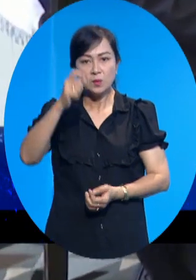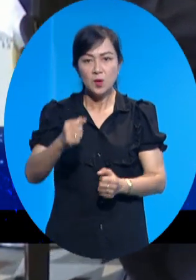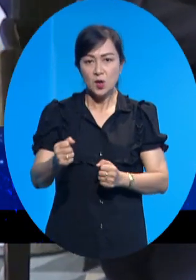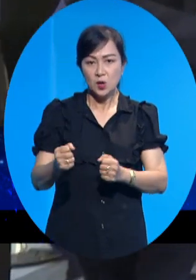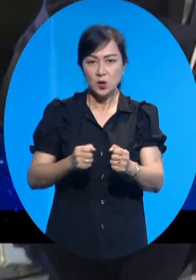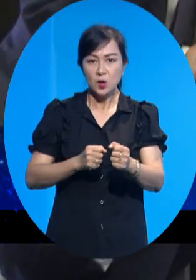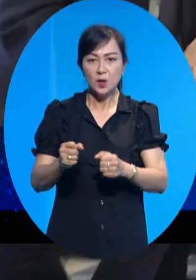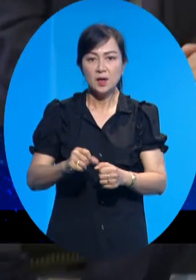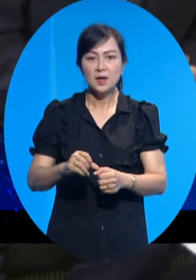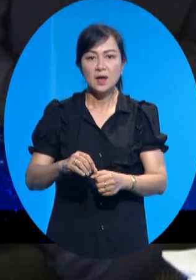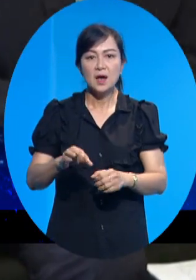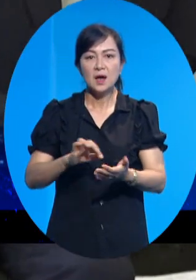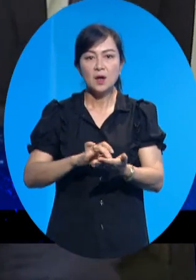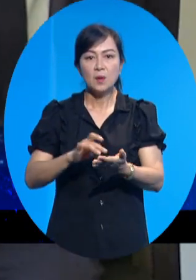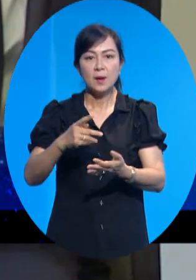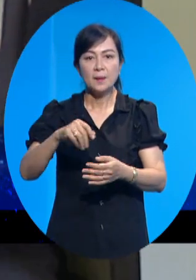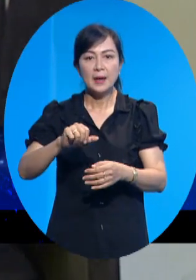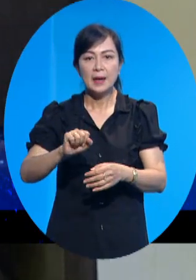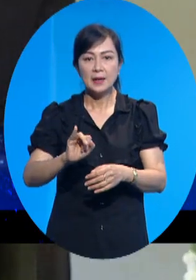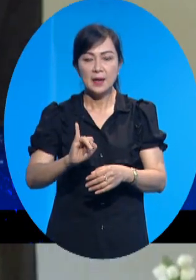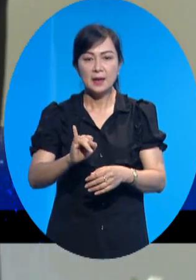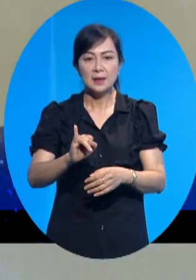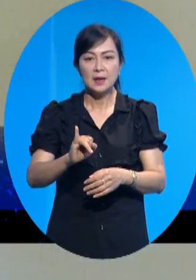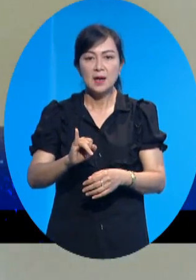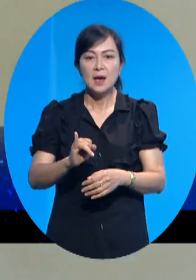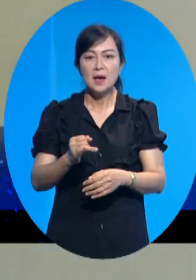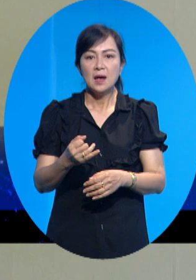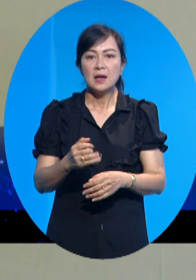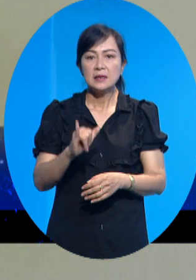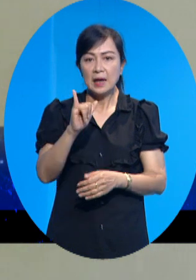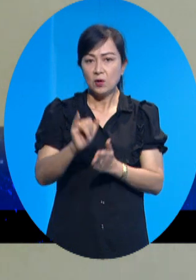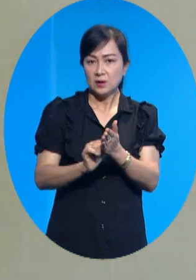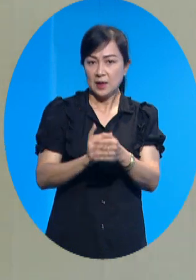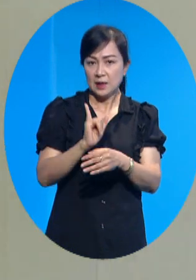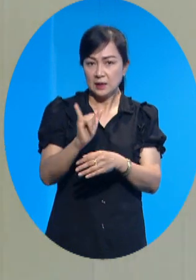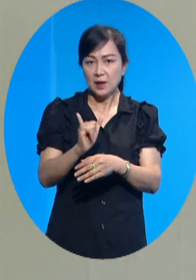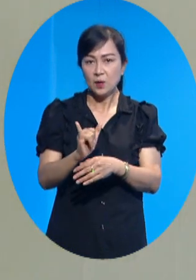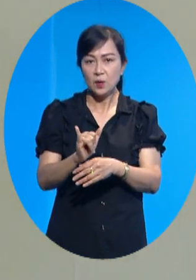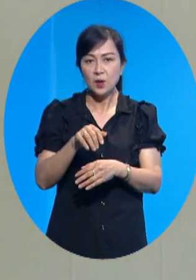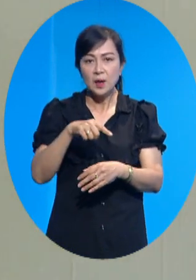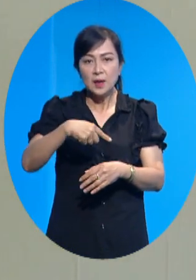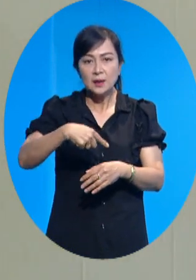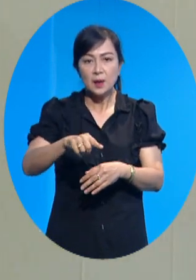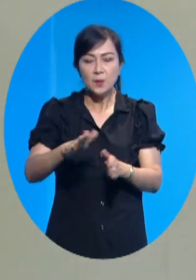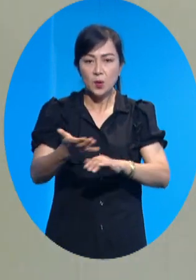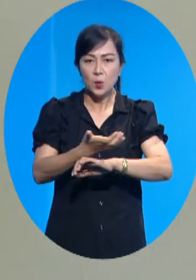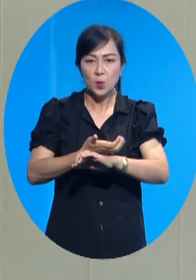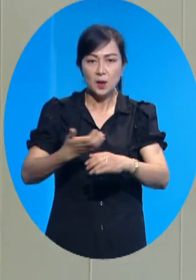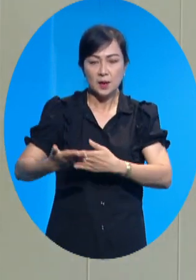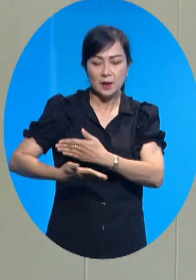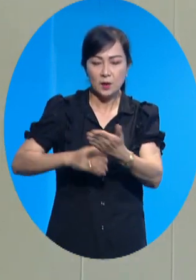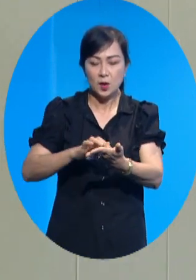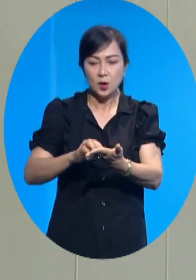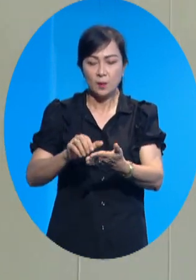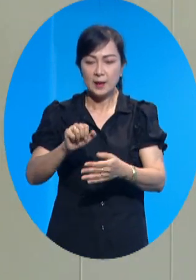điều hành CEO công ty công nghệ Obama đưa ra ngày 6 tháng 6 trong chuyến công du Kiều Đức để thảo luận về công